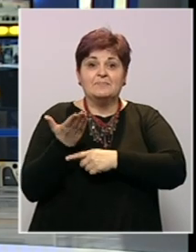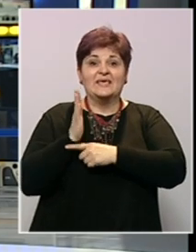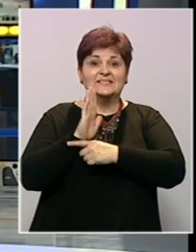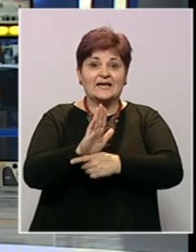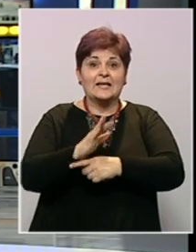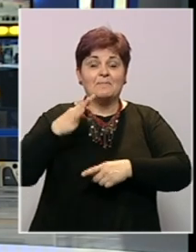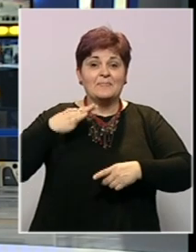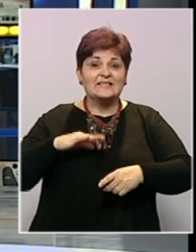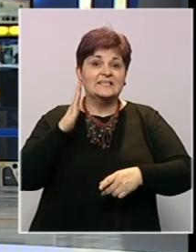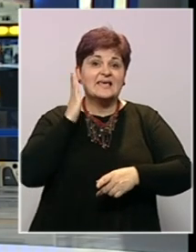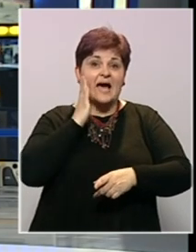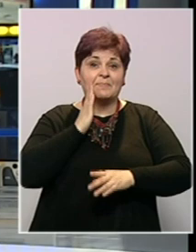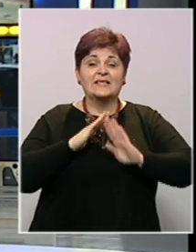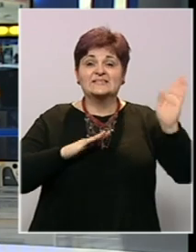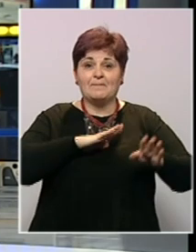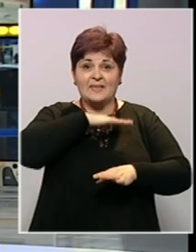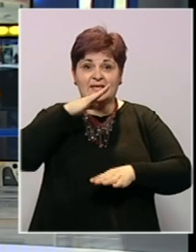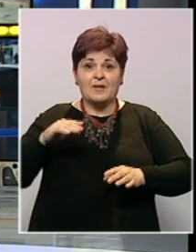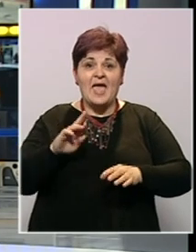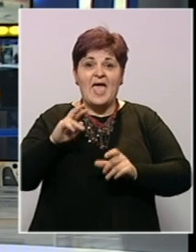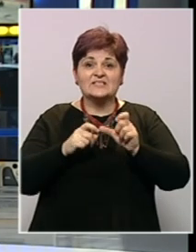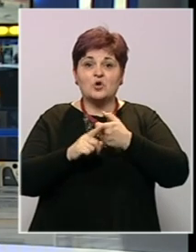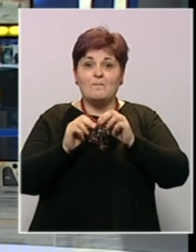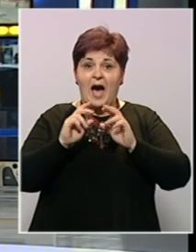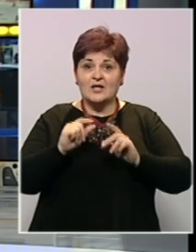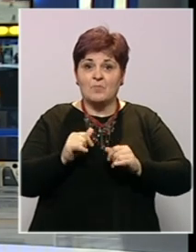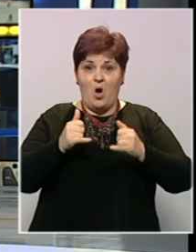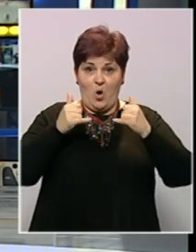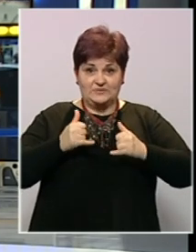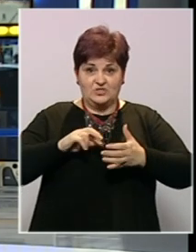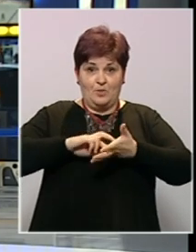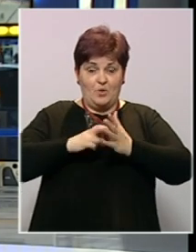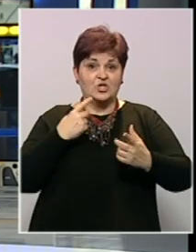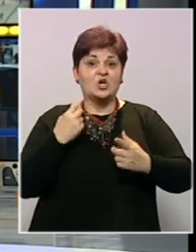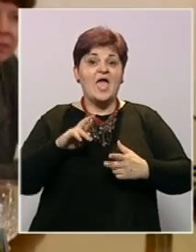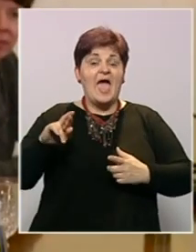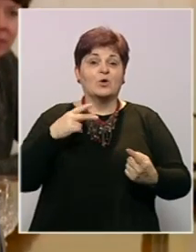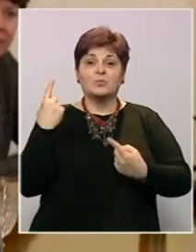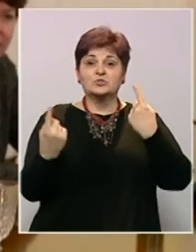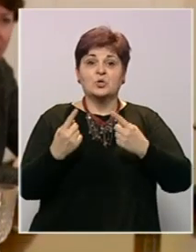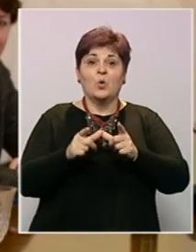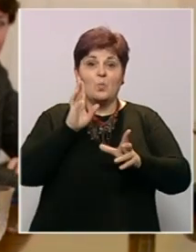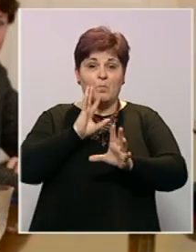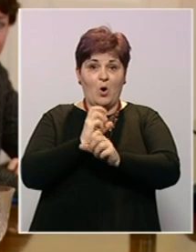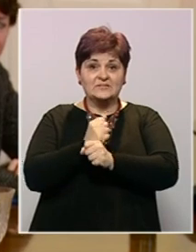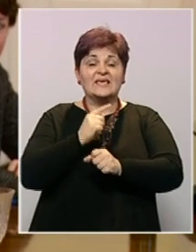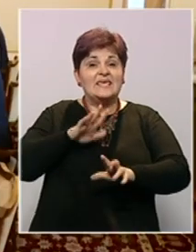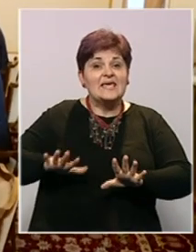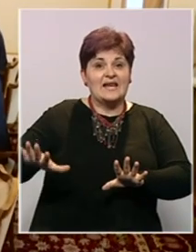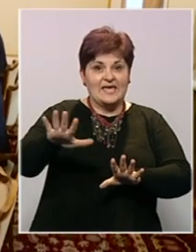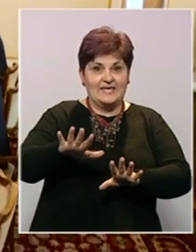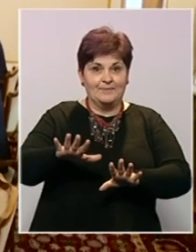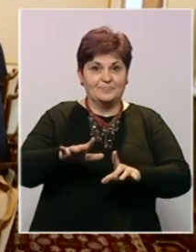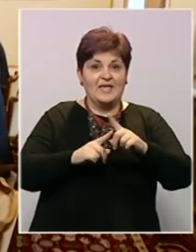specijalnim izaslanikom predsjednika SAD-a za Zapadni Balkan Gabrielom Escobarom o aktualnoj političkoj i ekonomskoj situaciji u Bosni i Hercegovini i